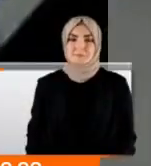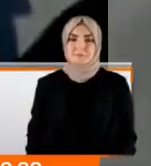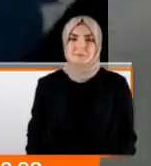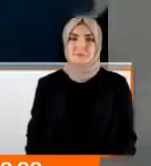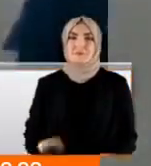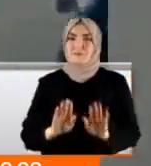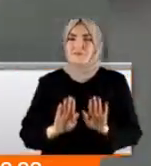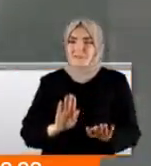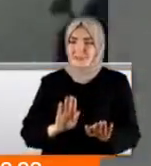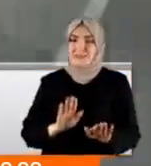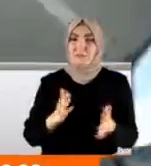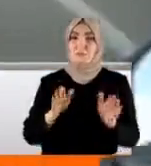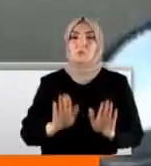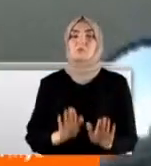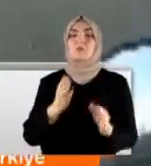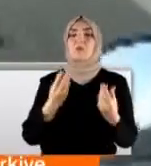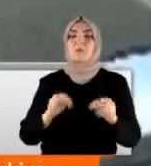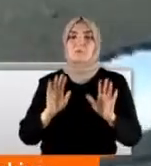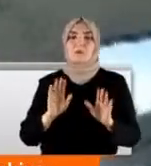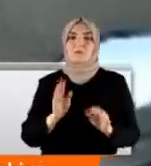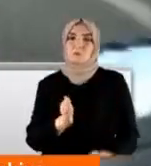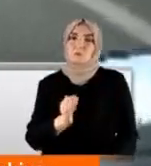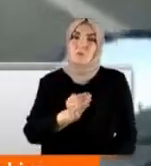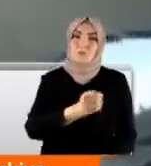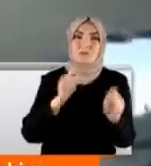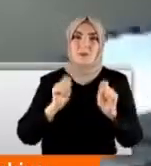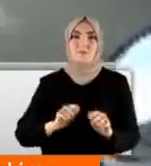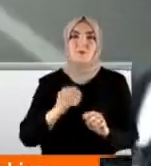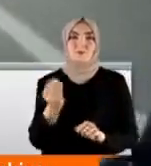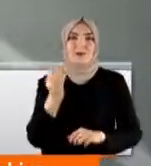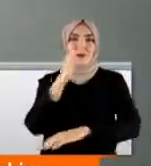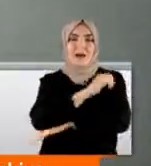Frene bastı ama duramadı. Dönüş yapan kamyonete büyük bir hızla çarptı.